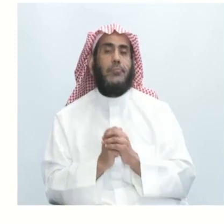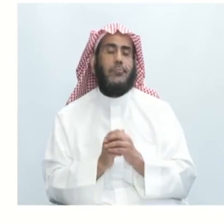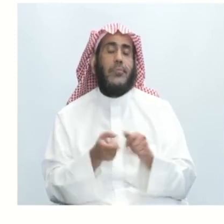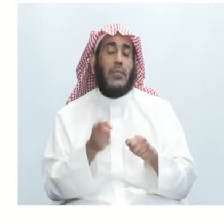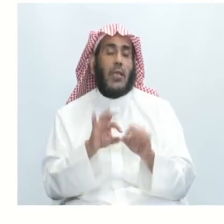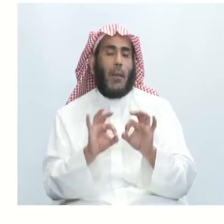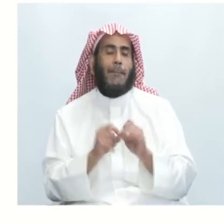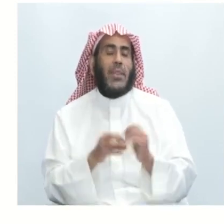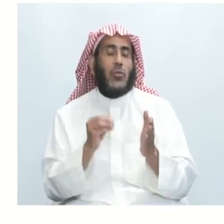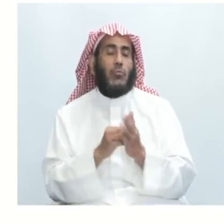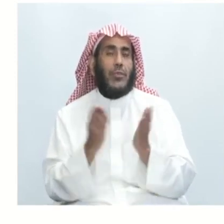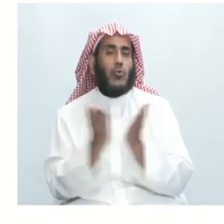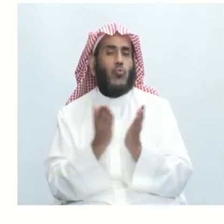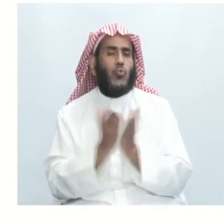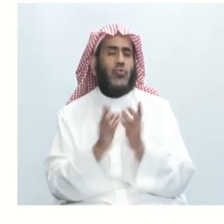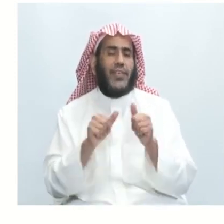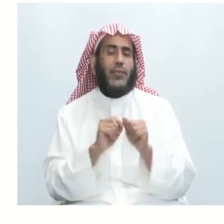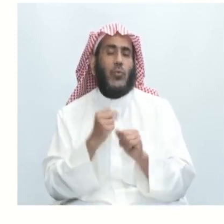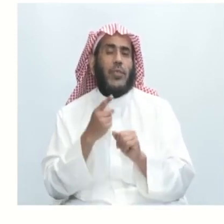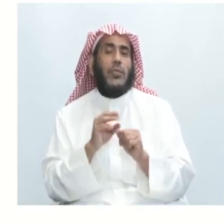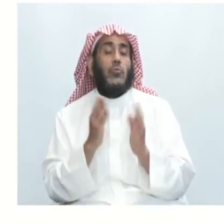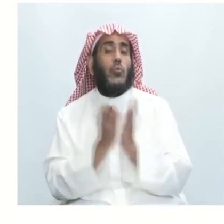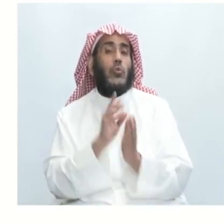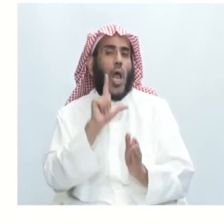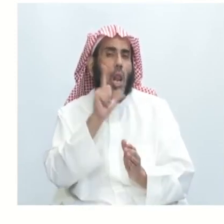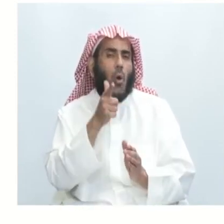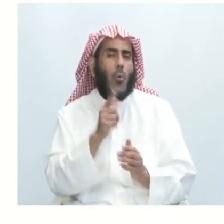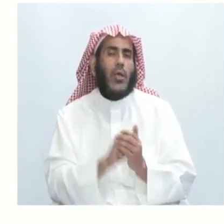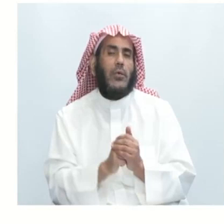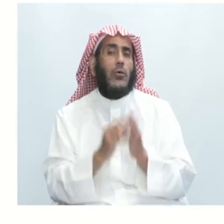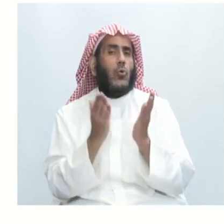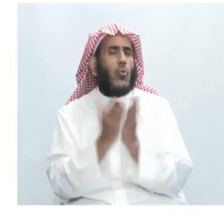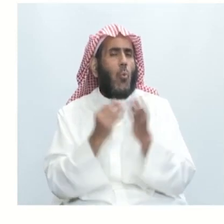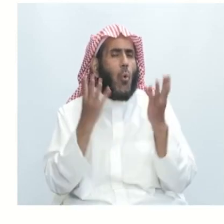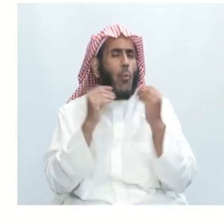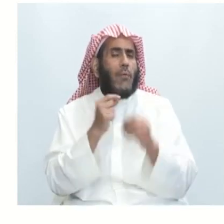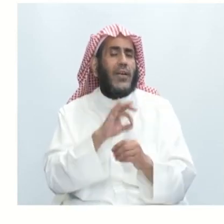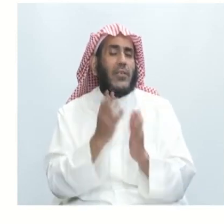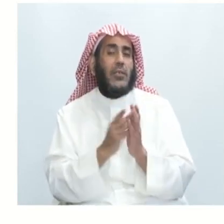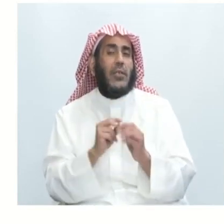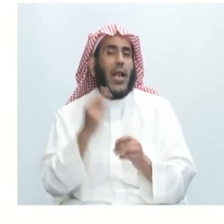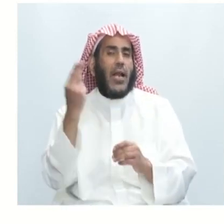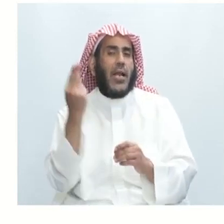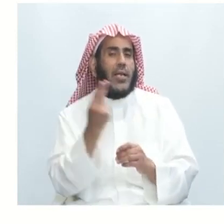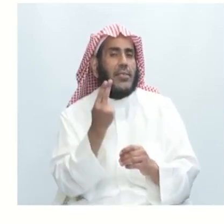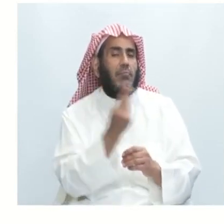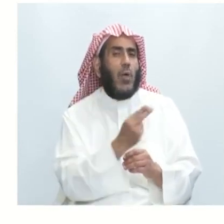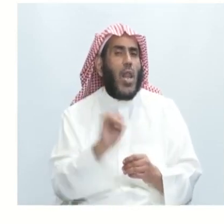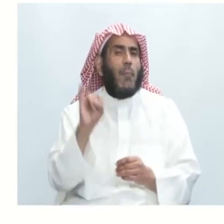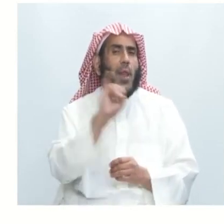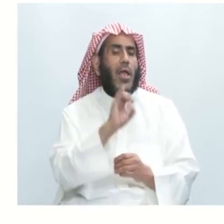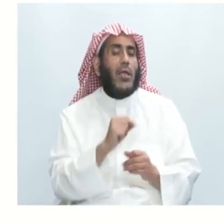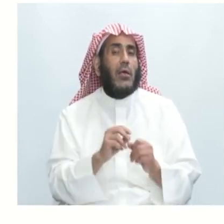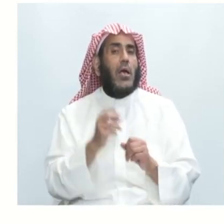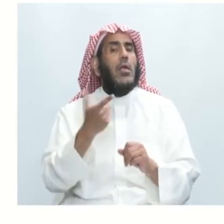ايضا من ضمن الدروس التي تتحدث عنها في هذه الوحده الدروس اللغويه الدروس اللغويه وفيها الرسم الاملائي الرسم الاملائي هذا